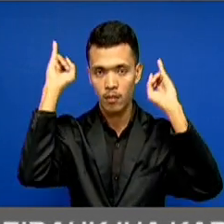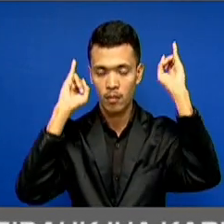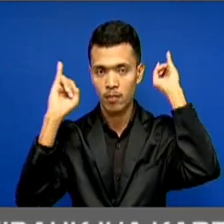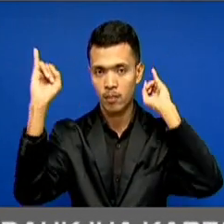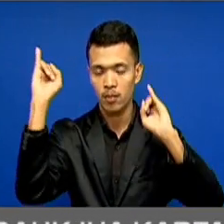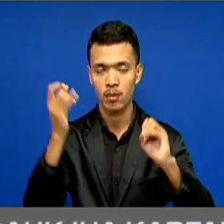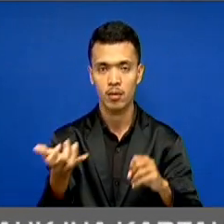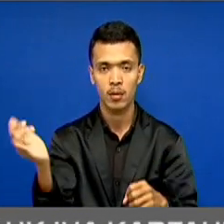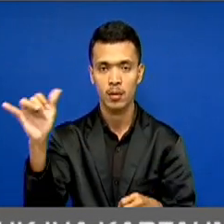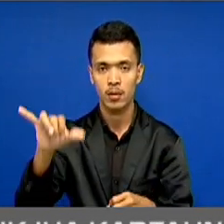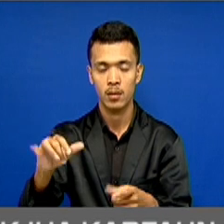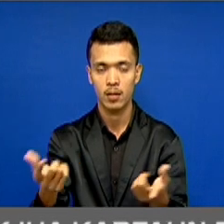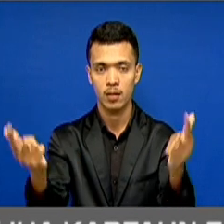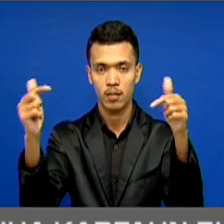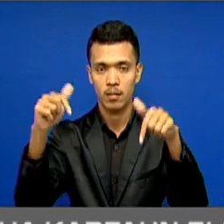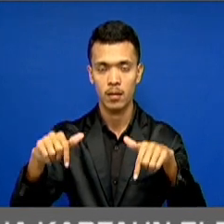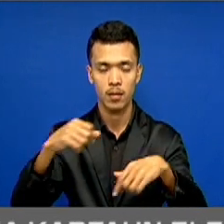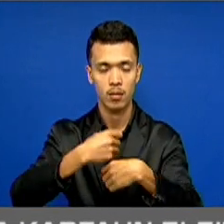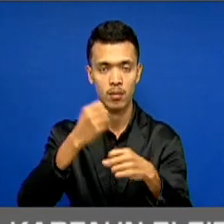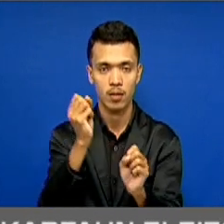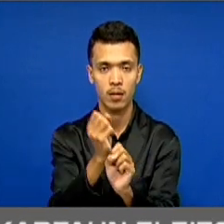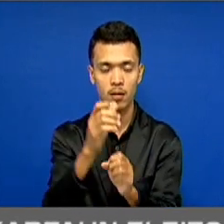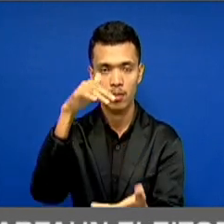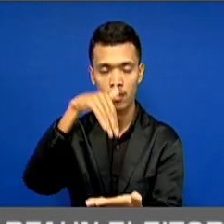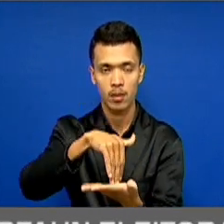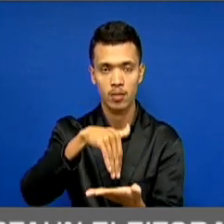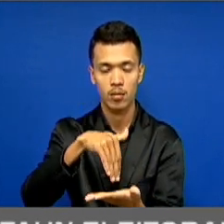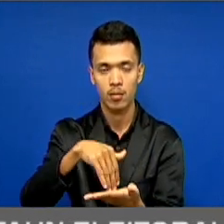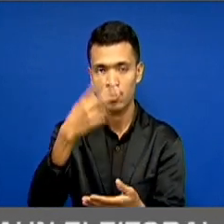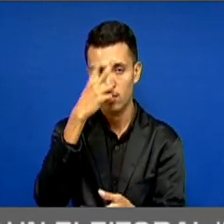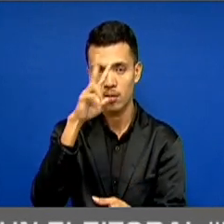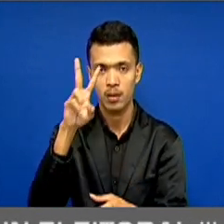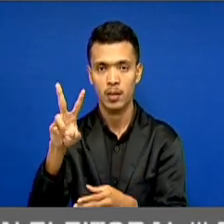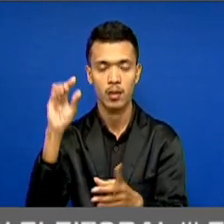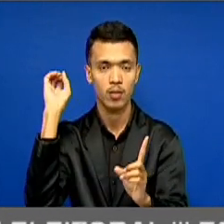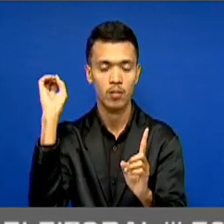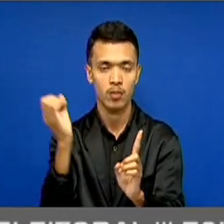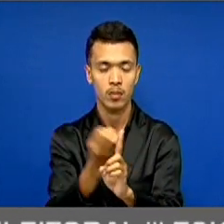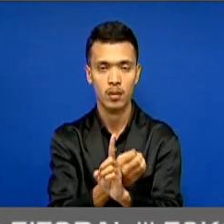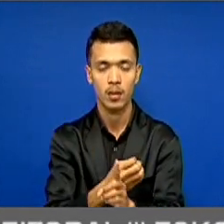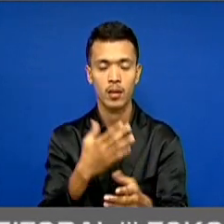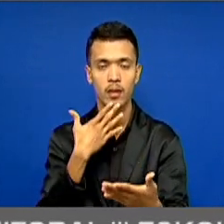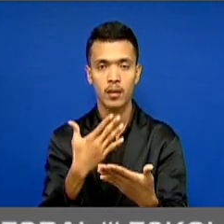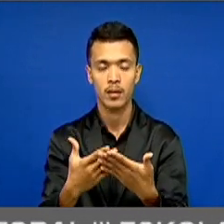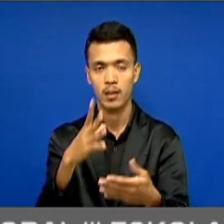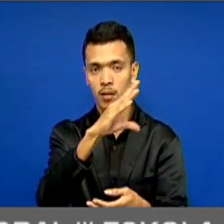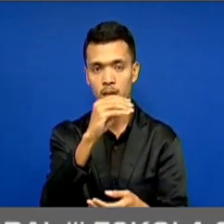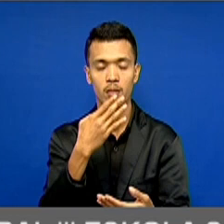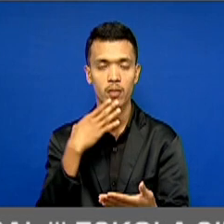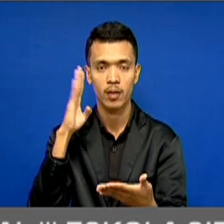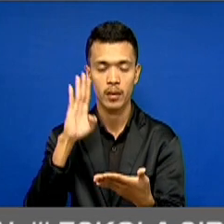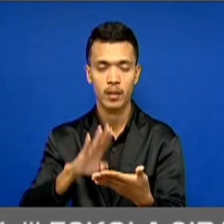halau istudus viabilidade ida. Atau hal hare oportunidade, vantagem no